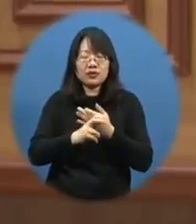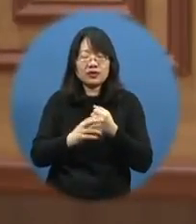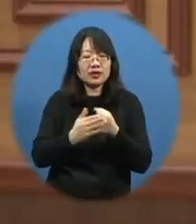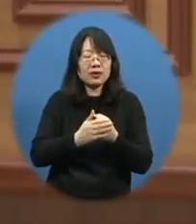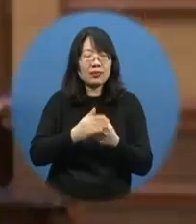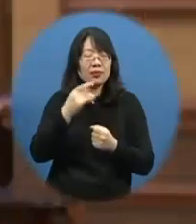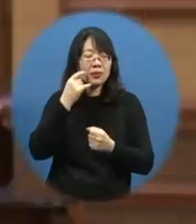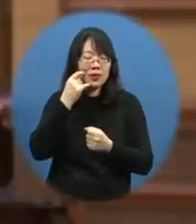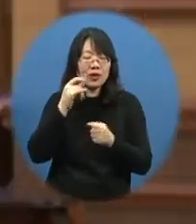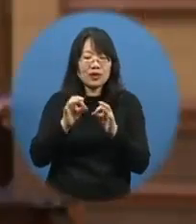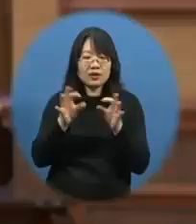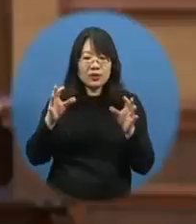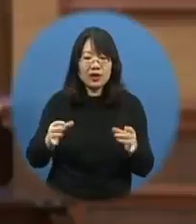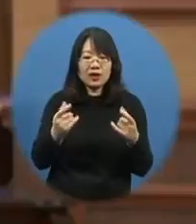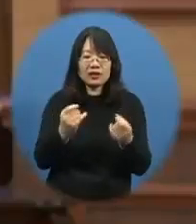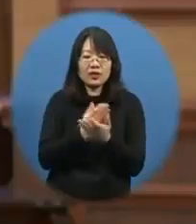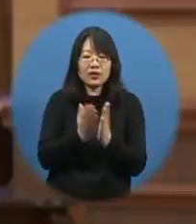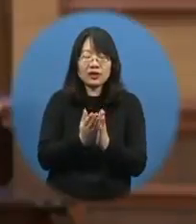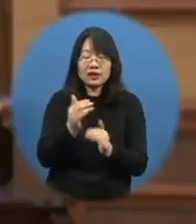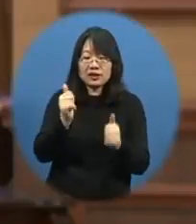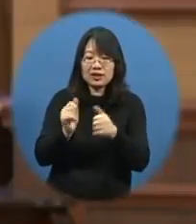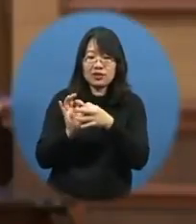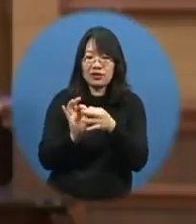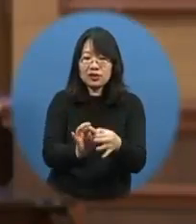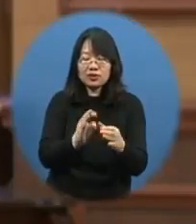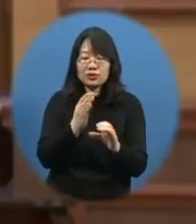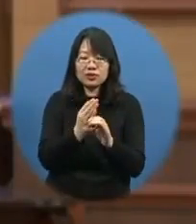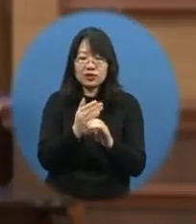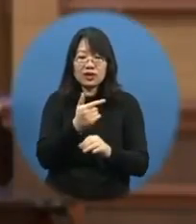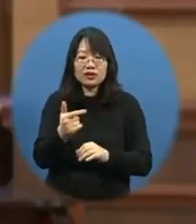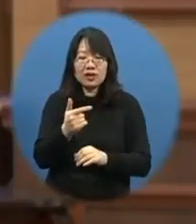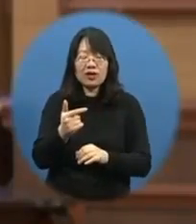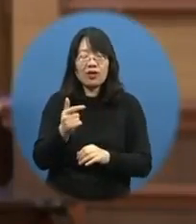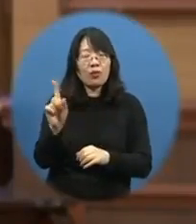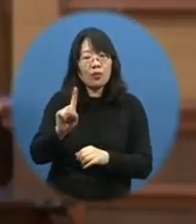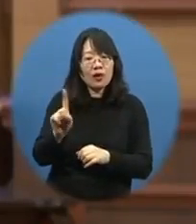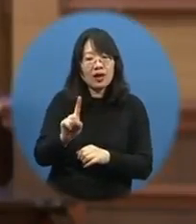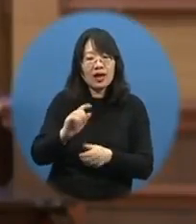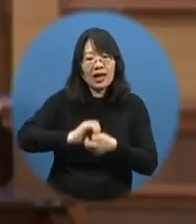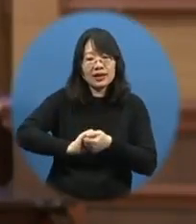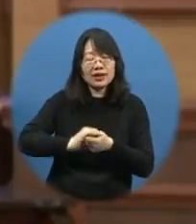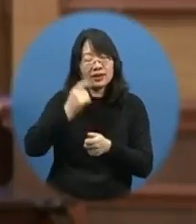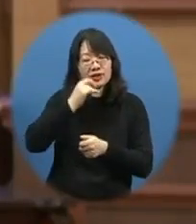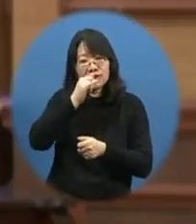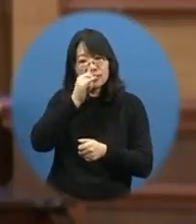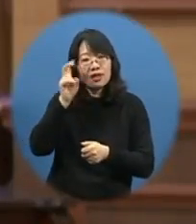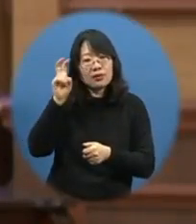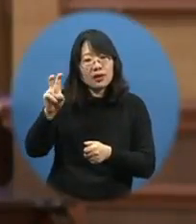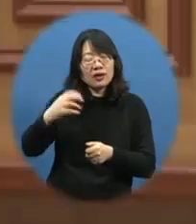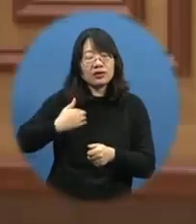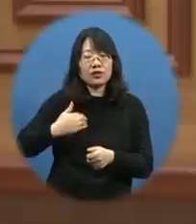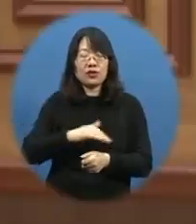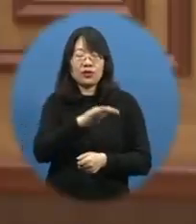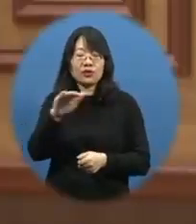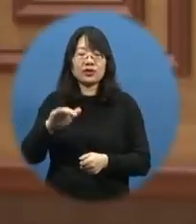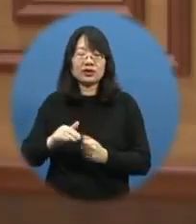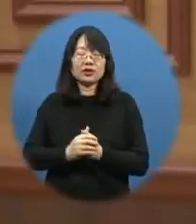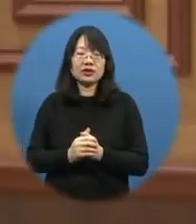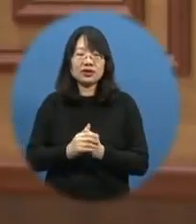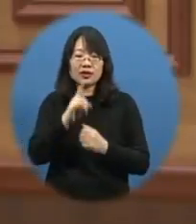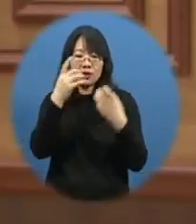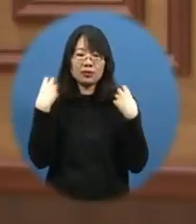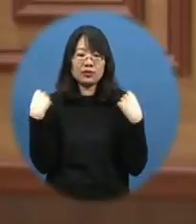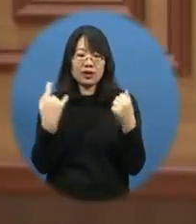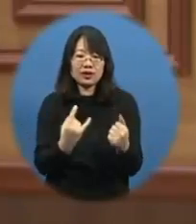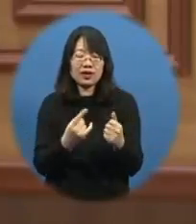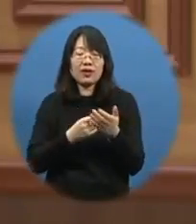그렇죠. 예. 그럼 그동안 이런저런 실험을 해오시면서도 굉장히 그런 좀 어떤 한계 같은 걸 느끼셨겠어요? 저희들이요. 그래서 이제 정부에다